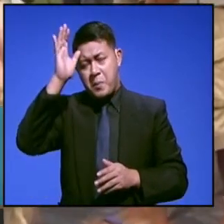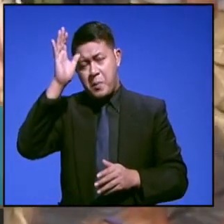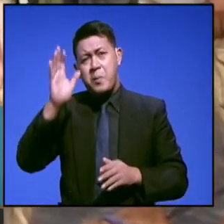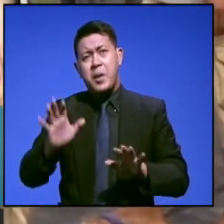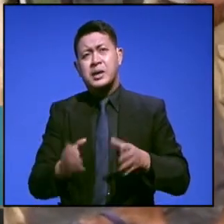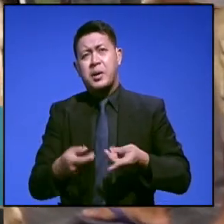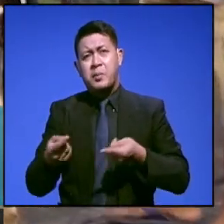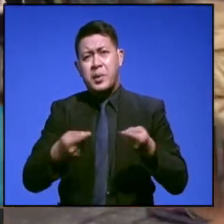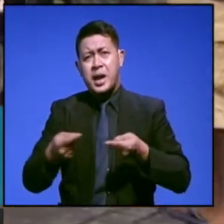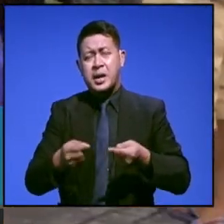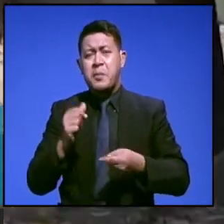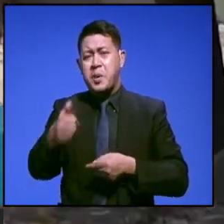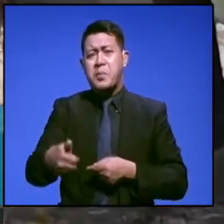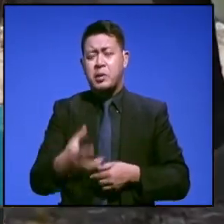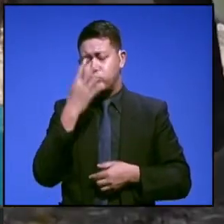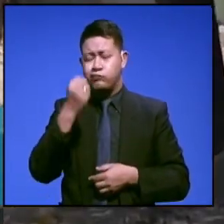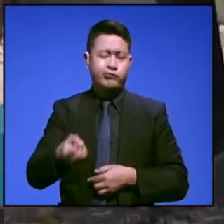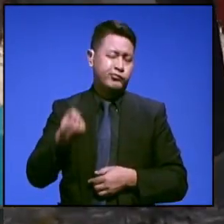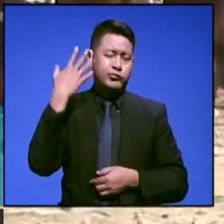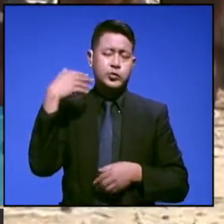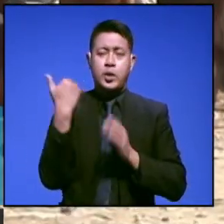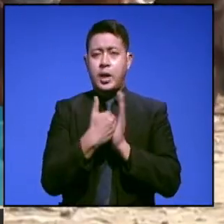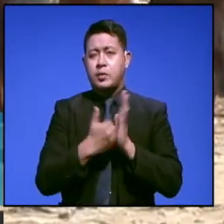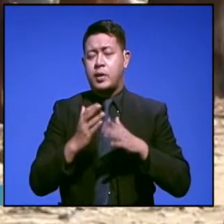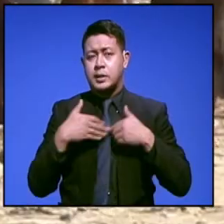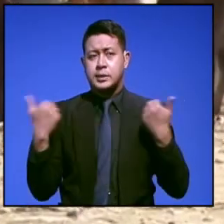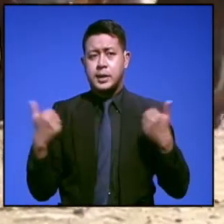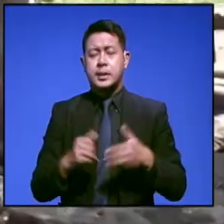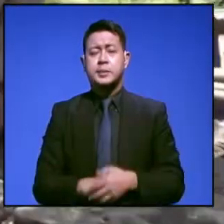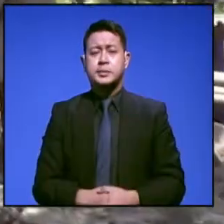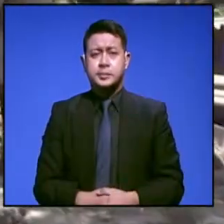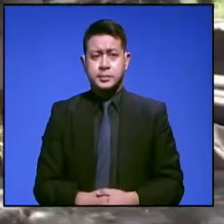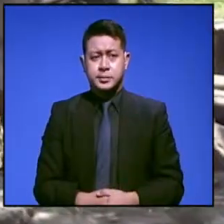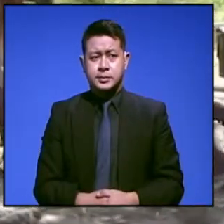memberlakukan protokol kesehatan. Nur Hadi Wicaksono, Lumajang, Jawa Timur.